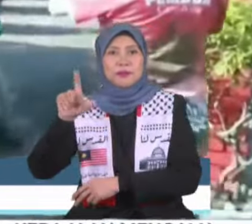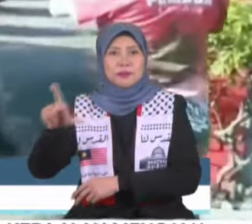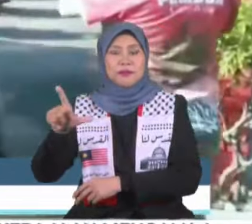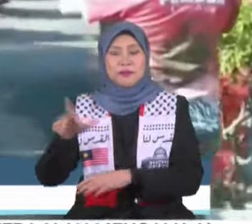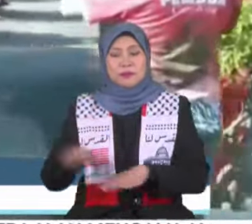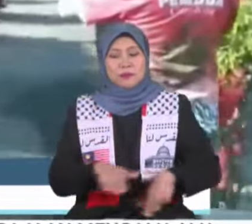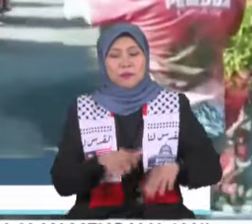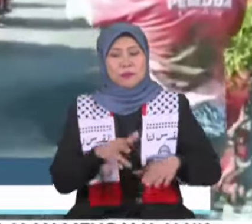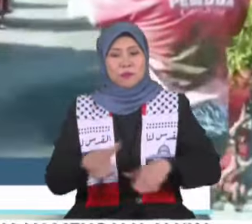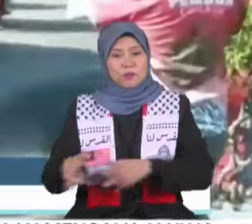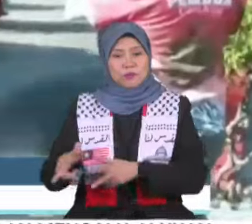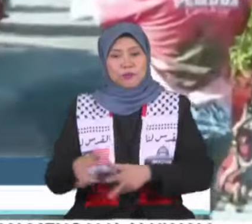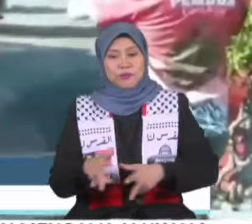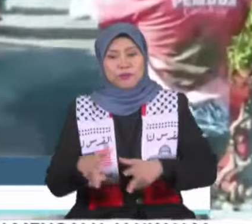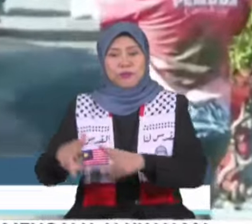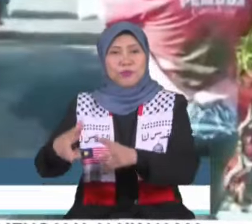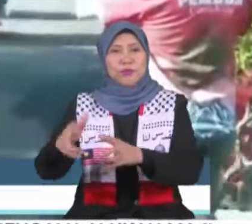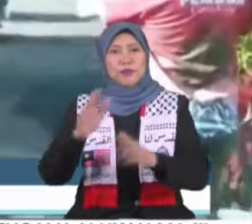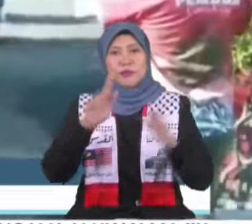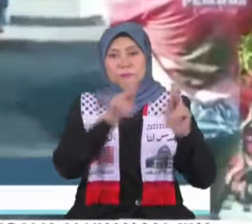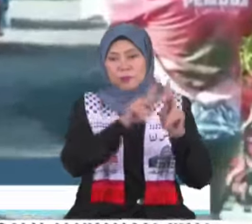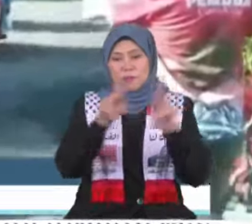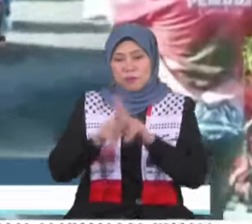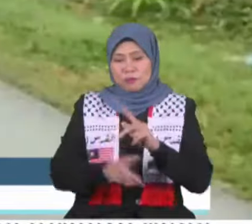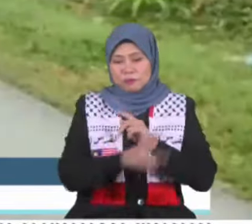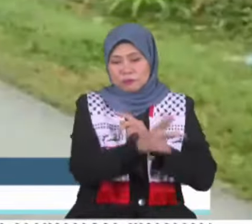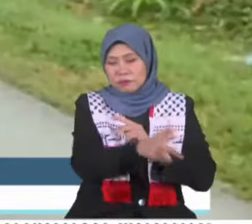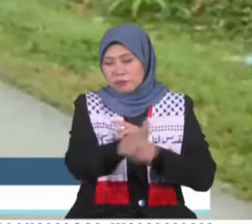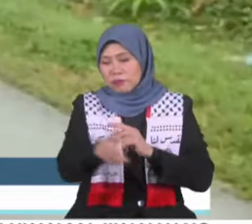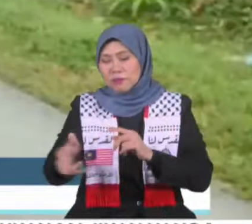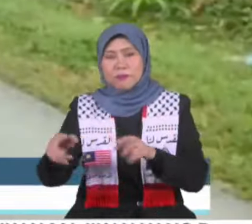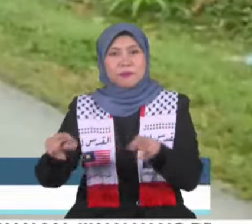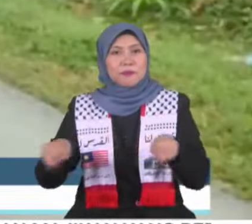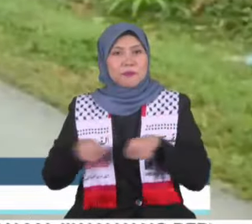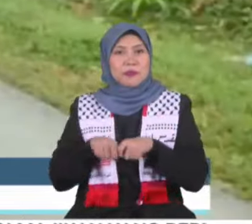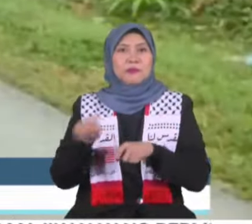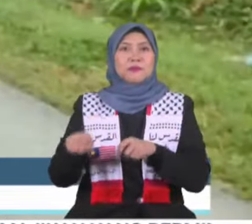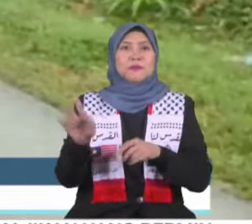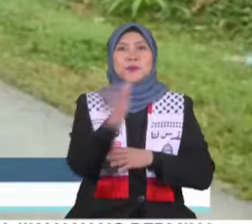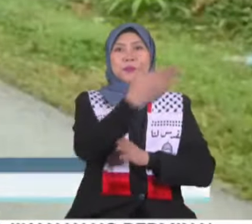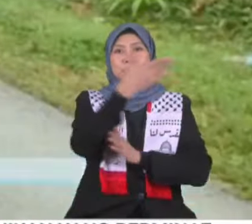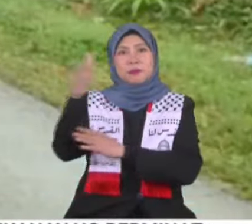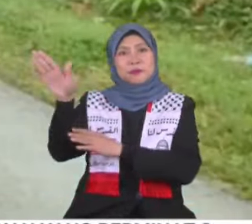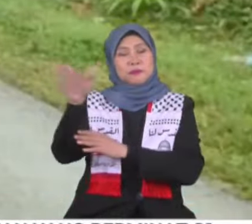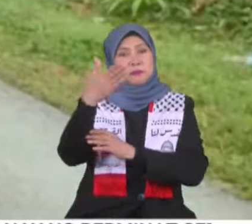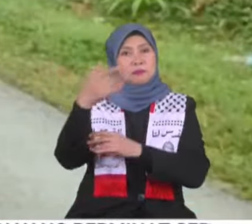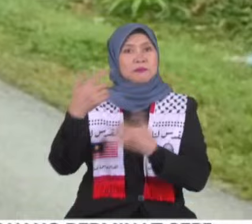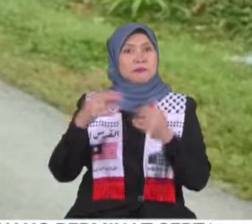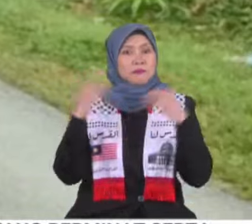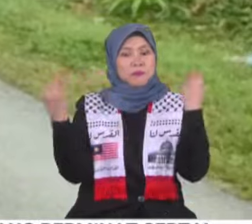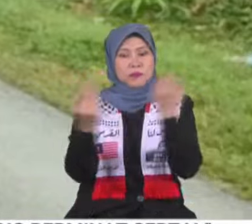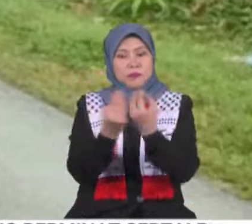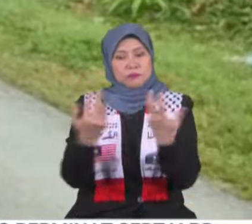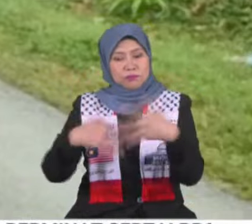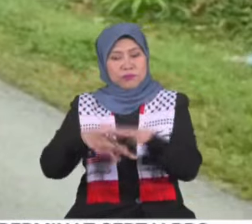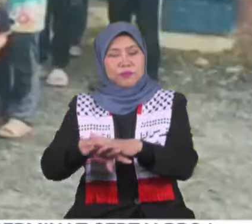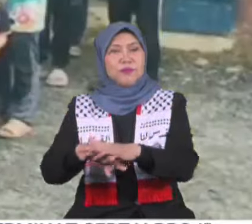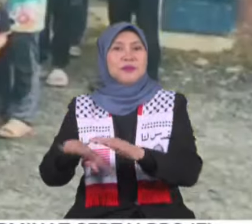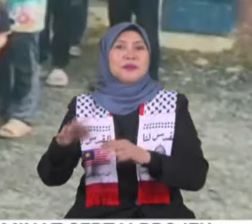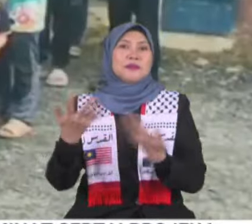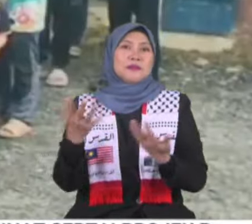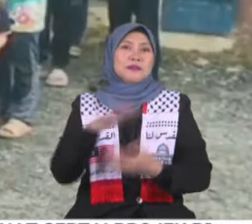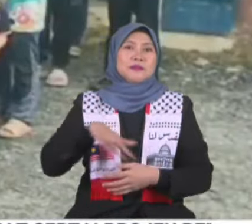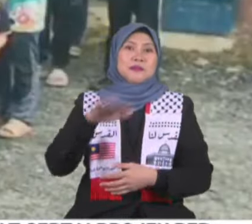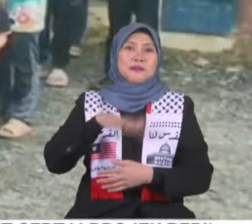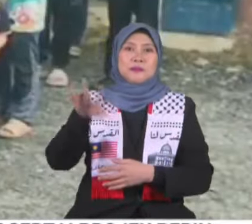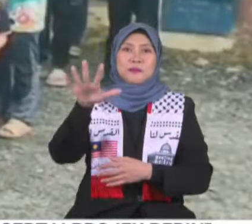singgah di beberapa buah kampung. Pelbagai aktiviti kibaran Jalur Gemilang dilaksana bersama masyarakat dengan penyertaan kira-kira